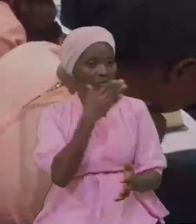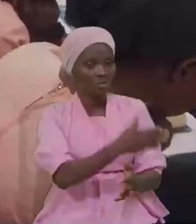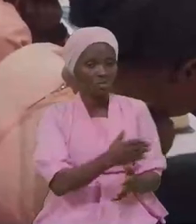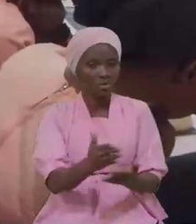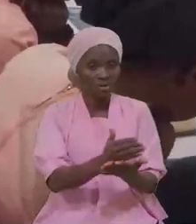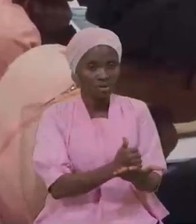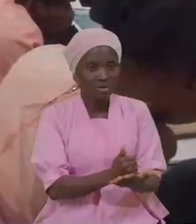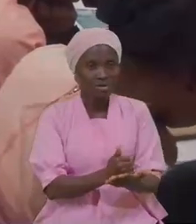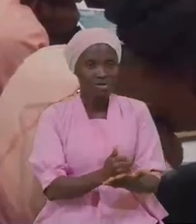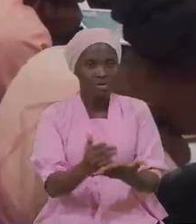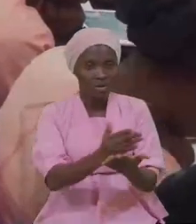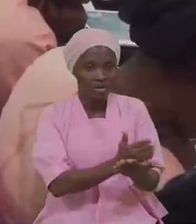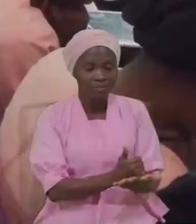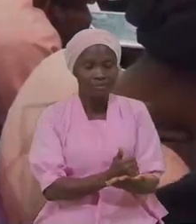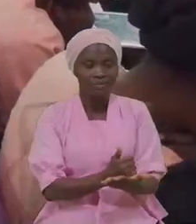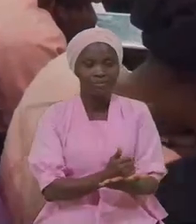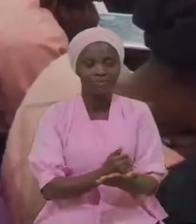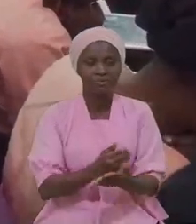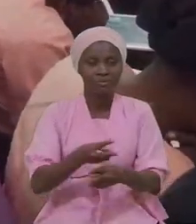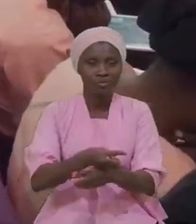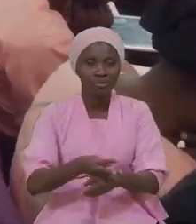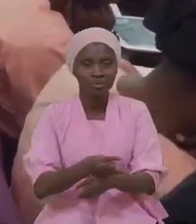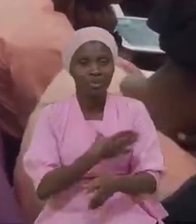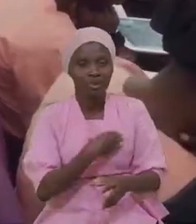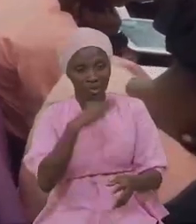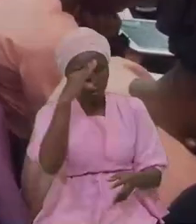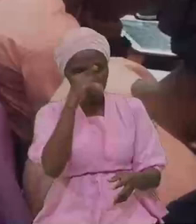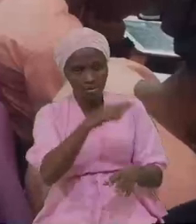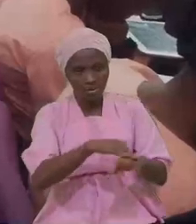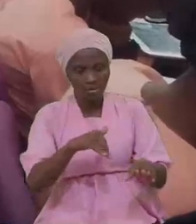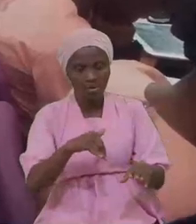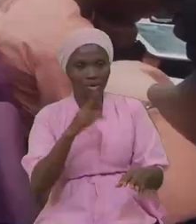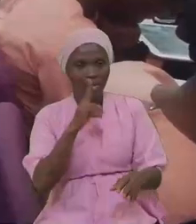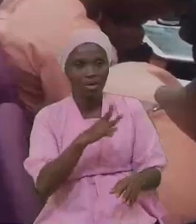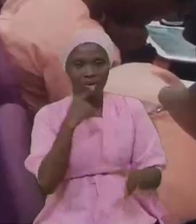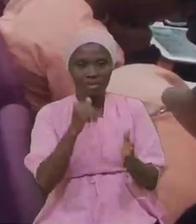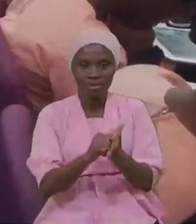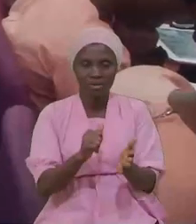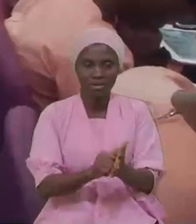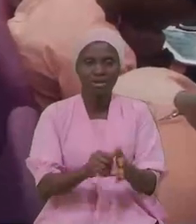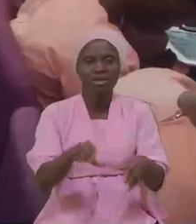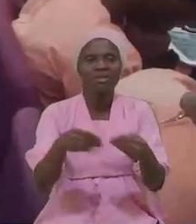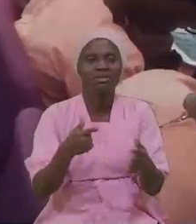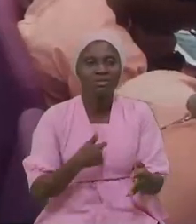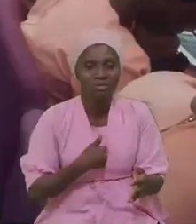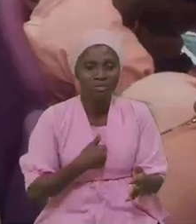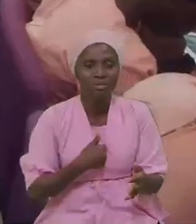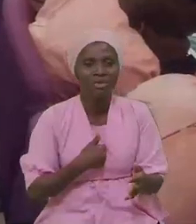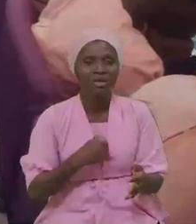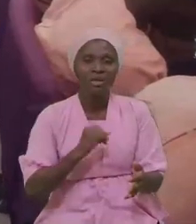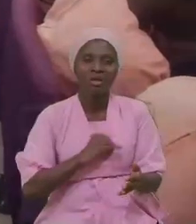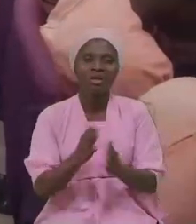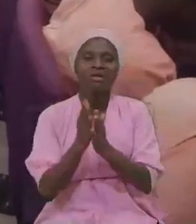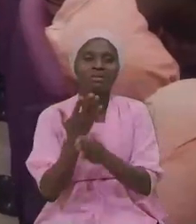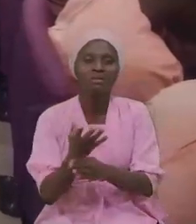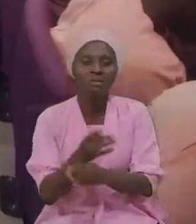veuve qui ramassait du bois. Il l'appela et dit, « Va me chercher, je te prie, un peu d'eau